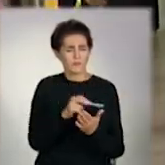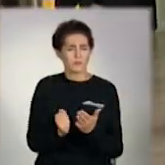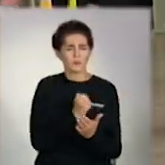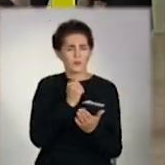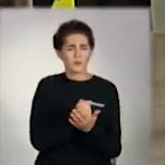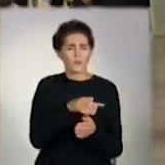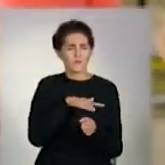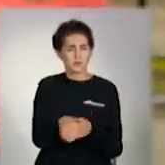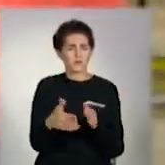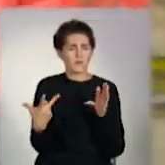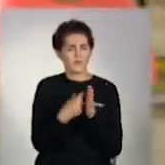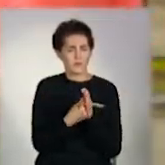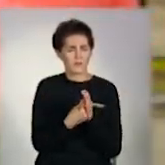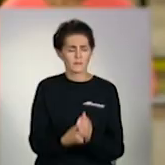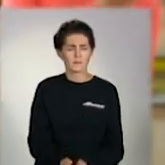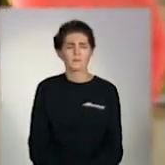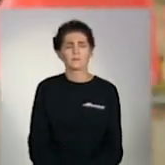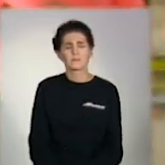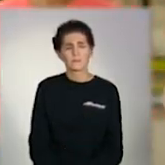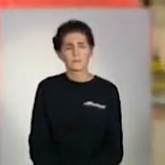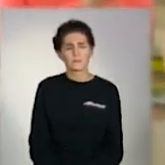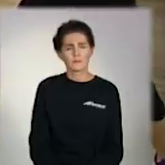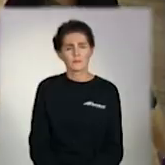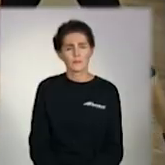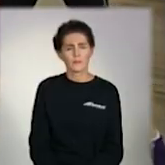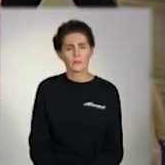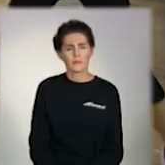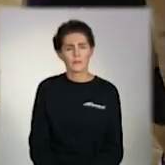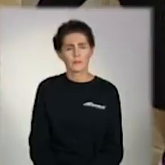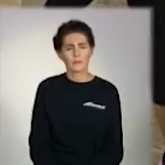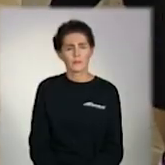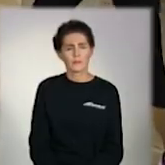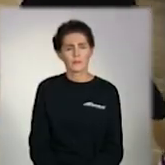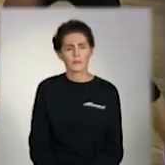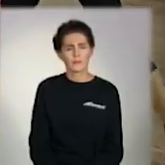повну вакцинацію. Карина Телепіна, Владислав Борисов, телеканал «Донбас».